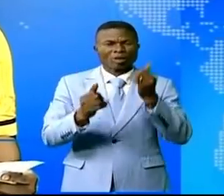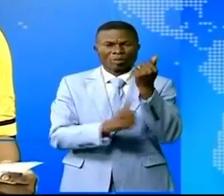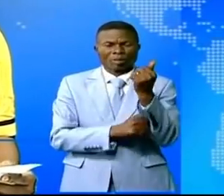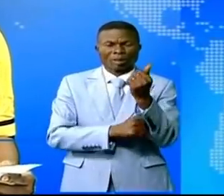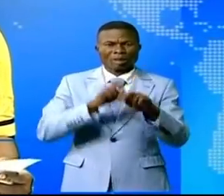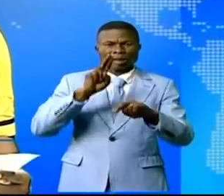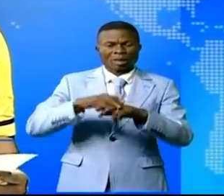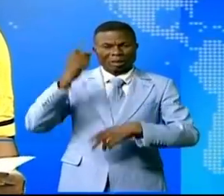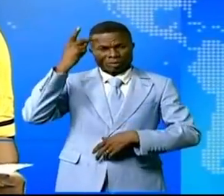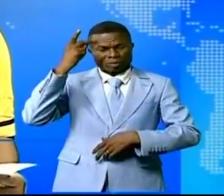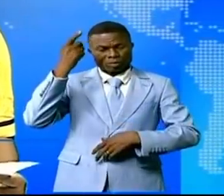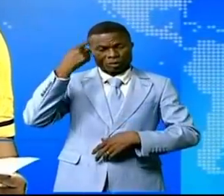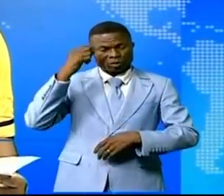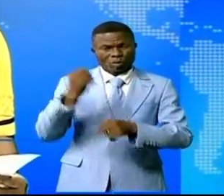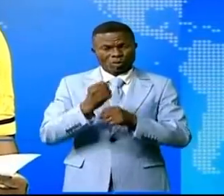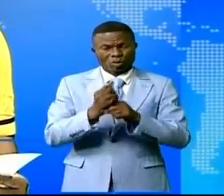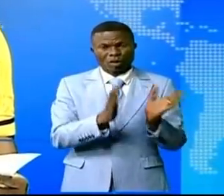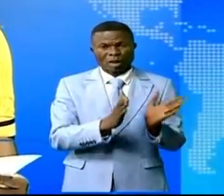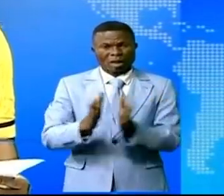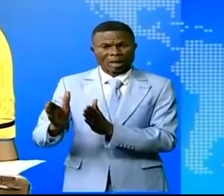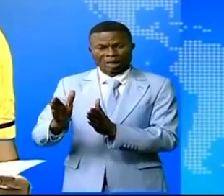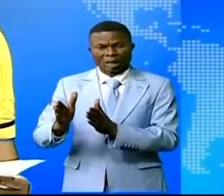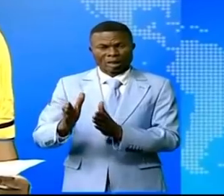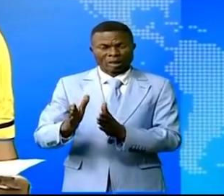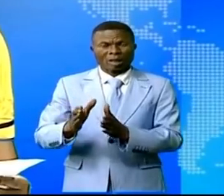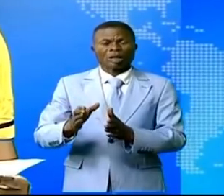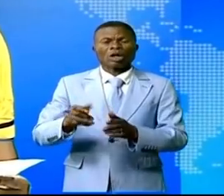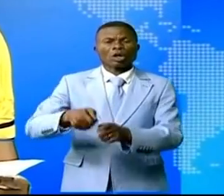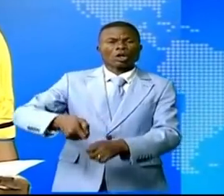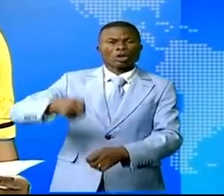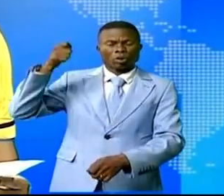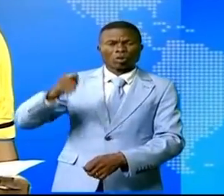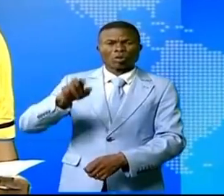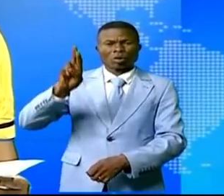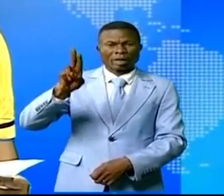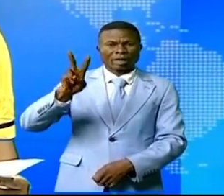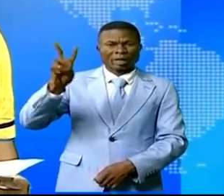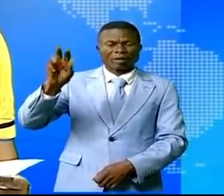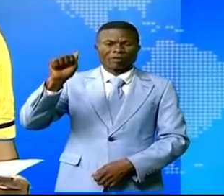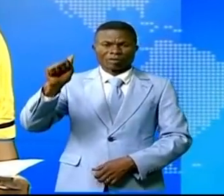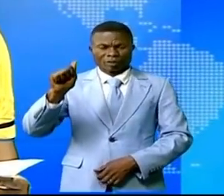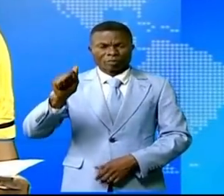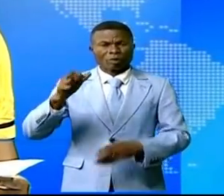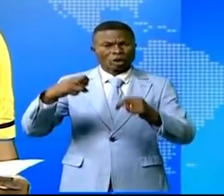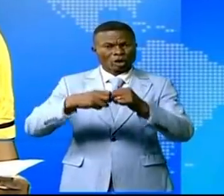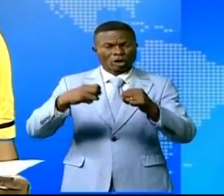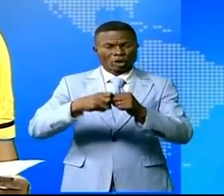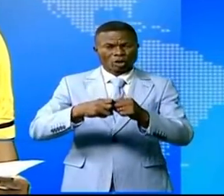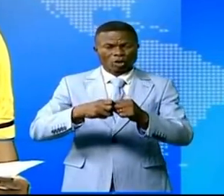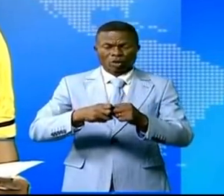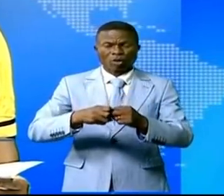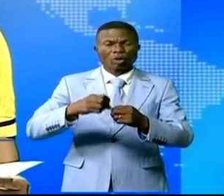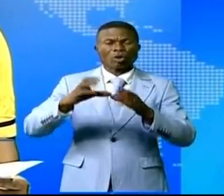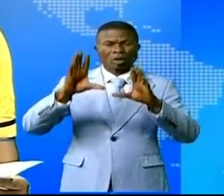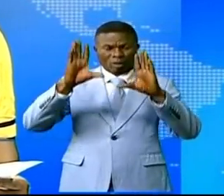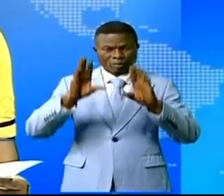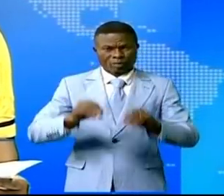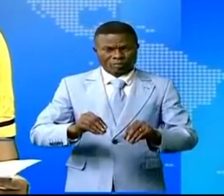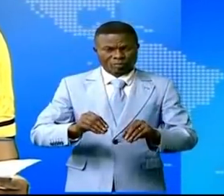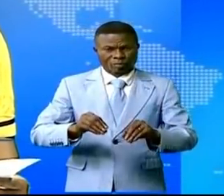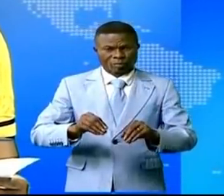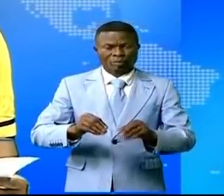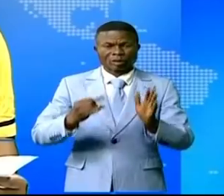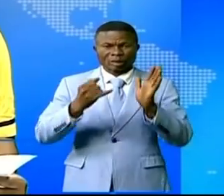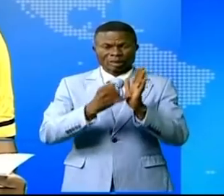que suite aux travaux prévus à la sous-station RVA, la fourniture de l'énergie électrique sera interrompue